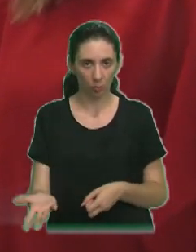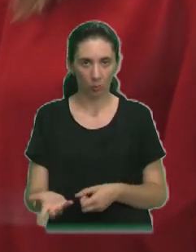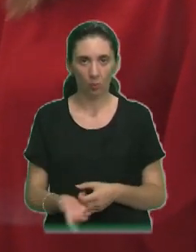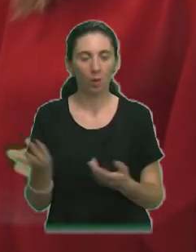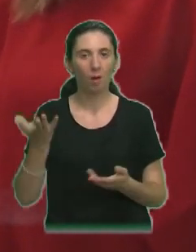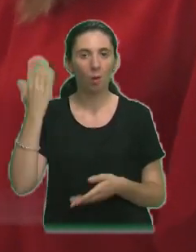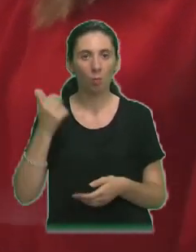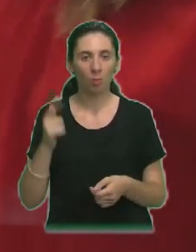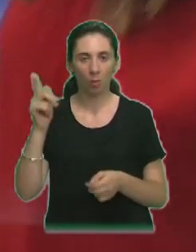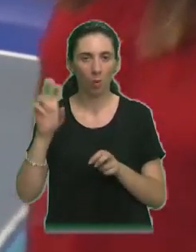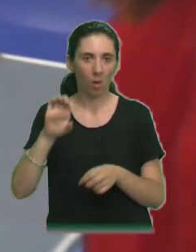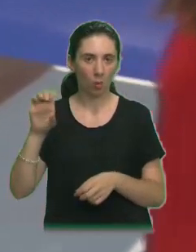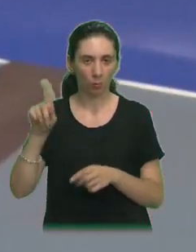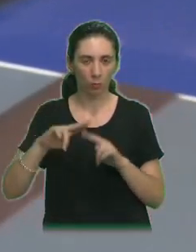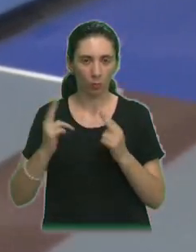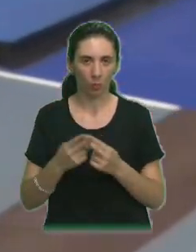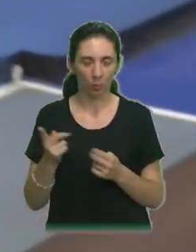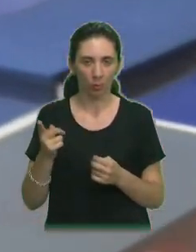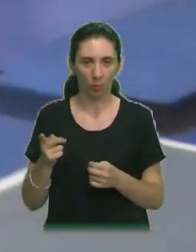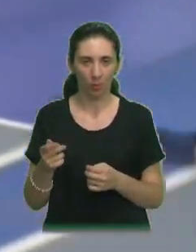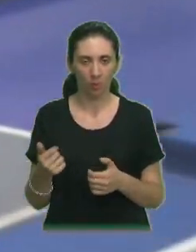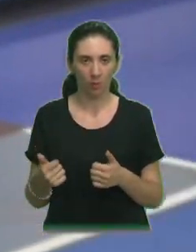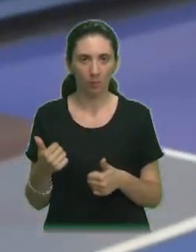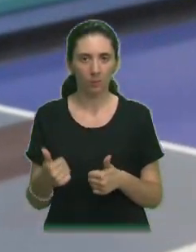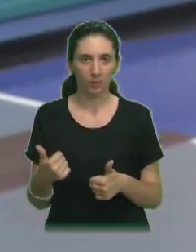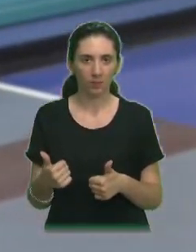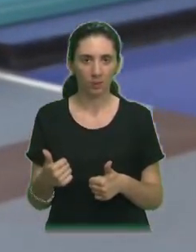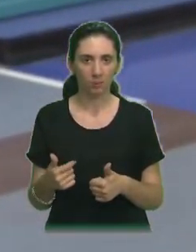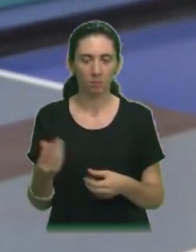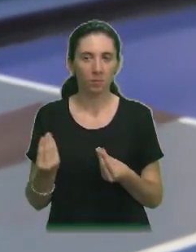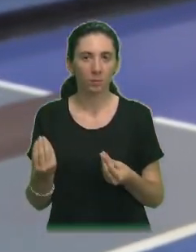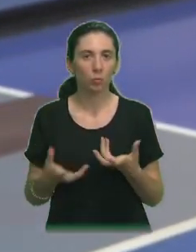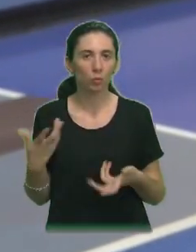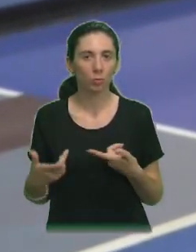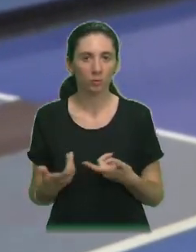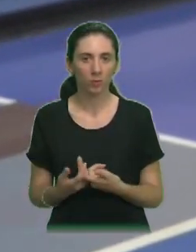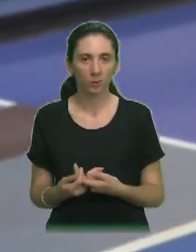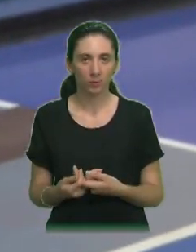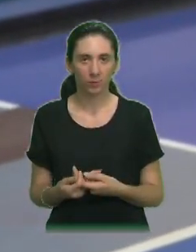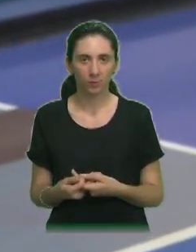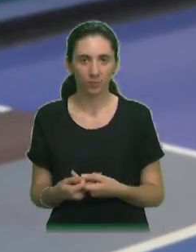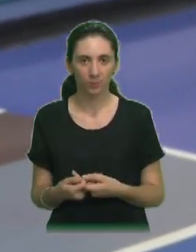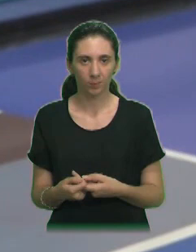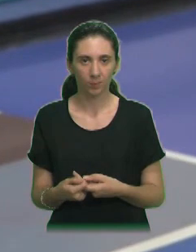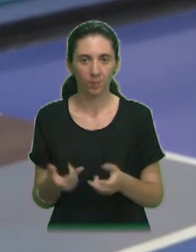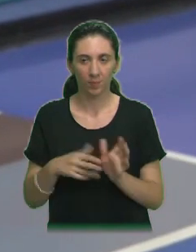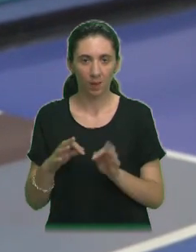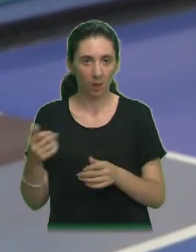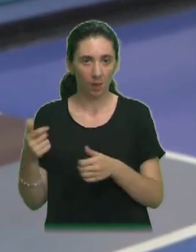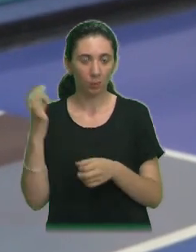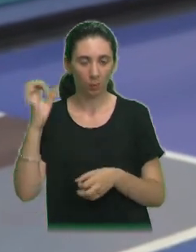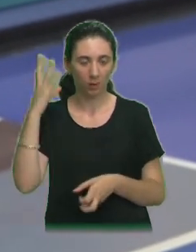kako je bilo na europskom prvenstvu. Neki doživljaj. Dobar dan svima. Na prvenstvu je